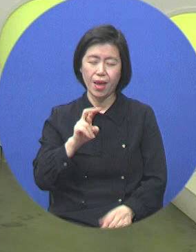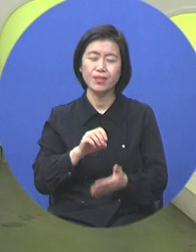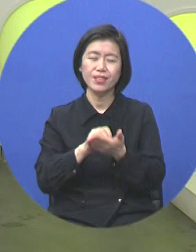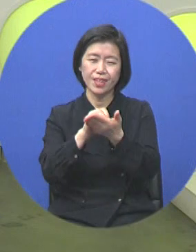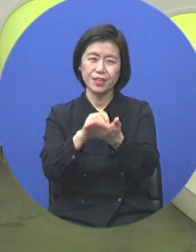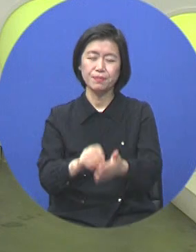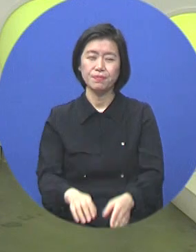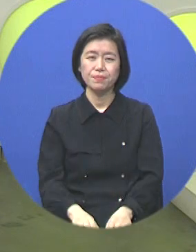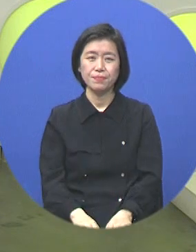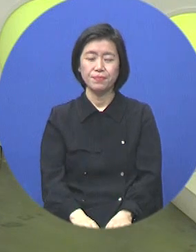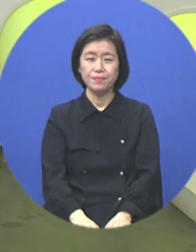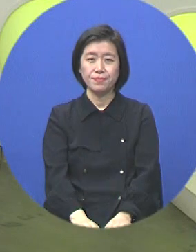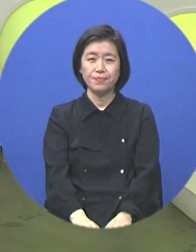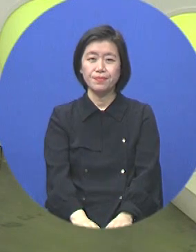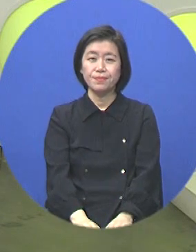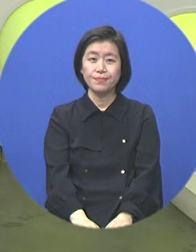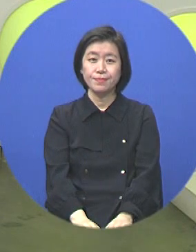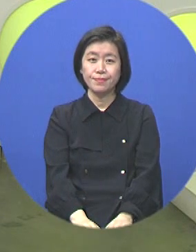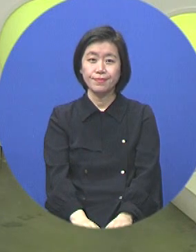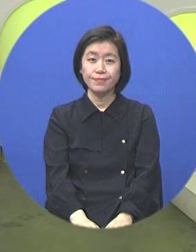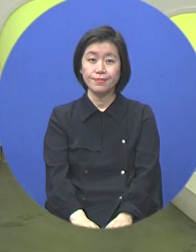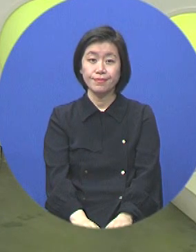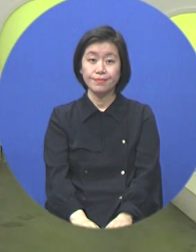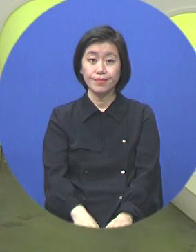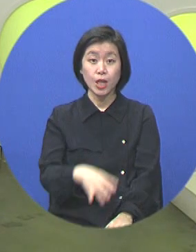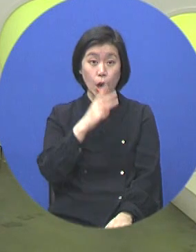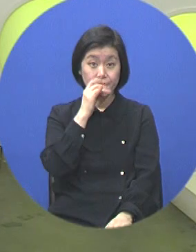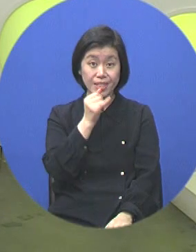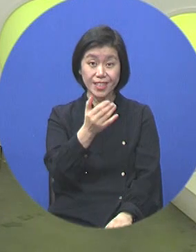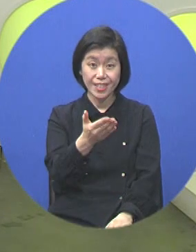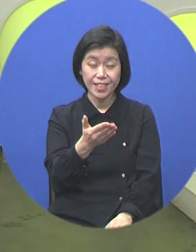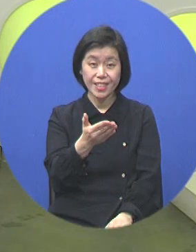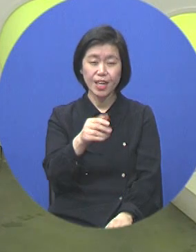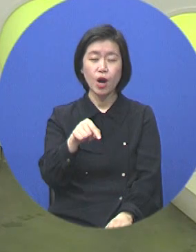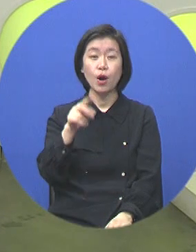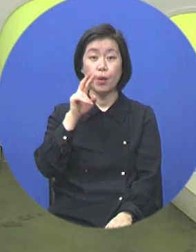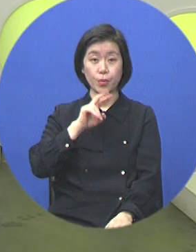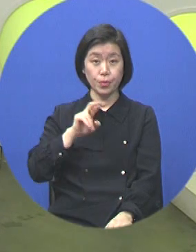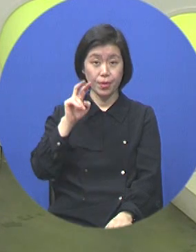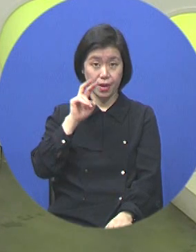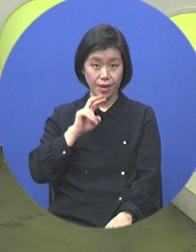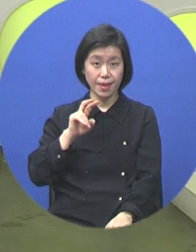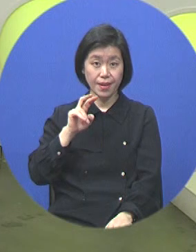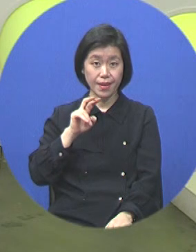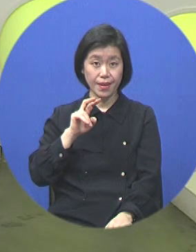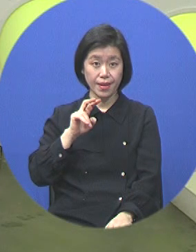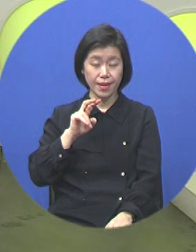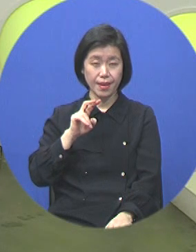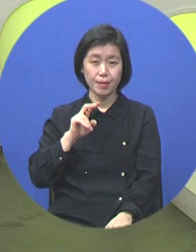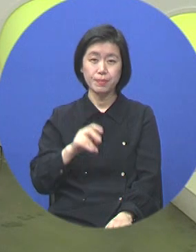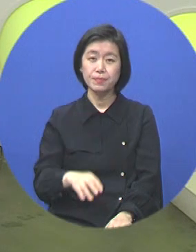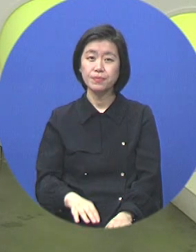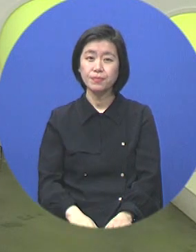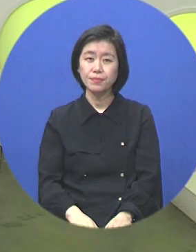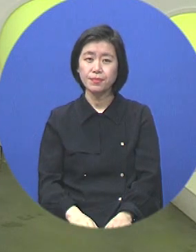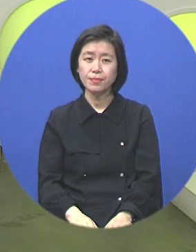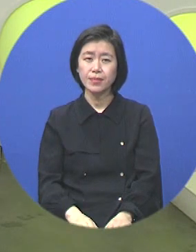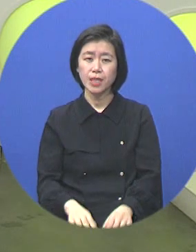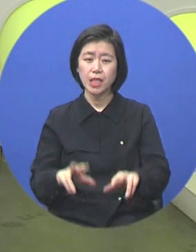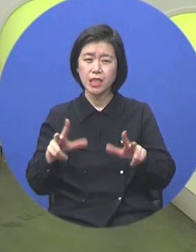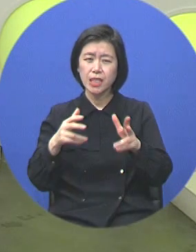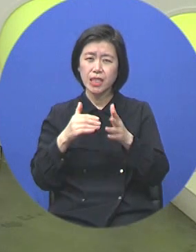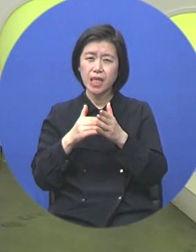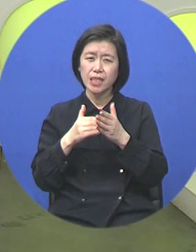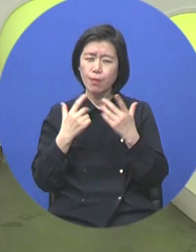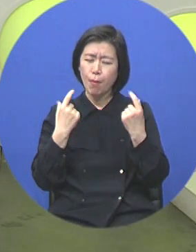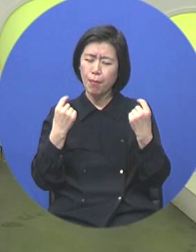예. 역시. 이야, 어머니 이 고향 무정을 어머님이 한 몇 년째 이걸 쭉 부르고